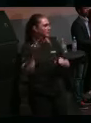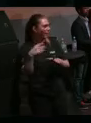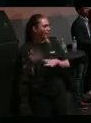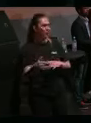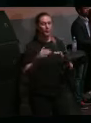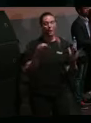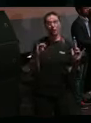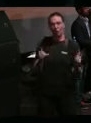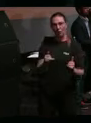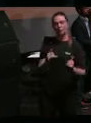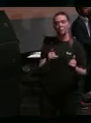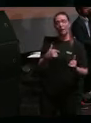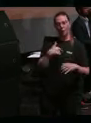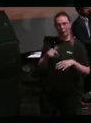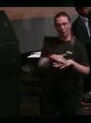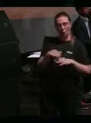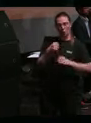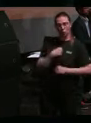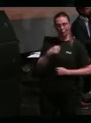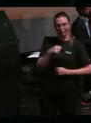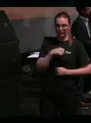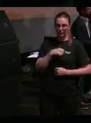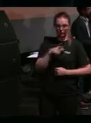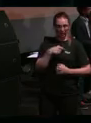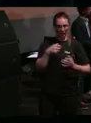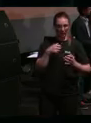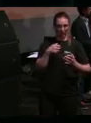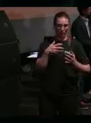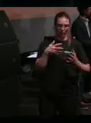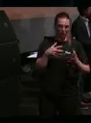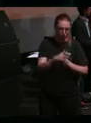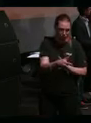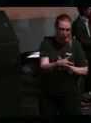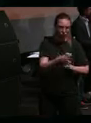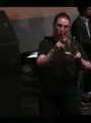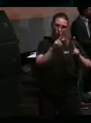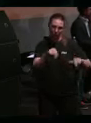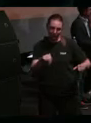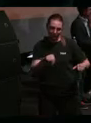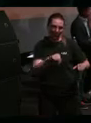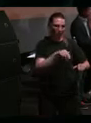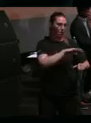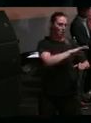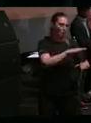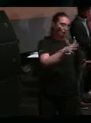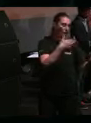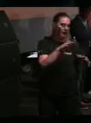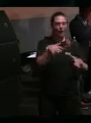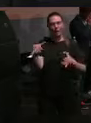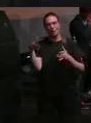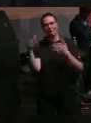jeg rimelig trygg på at skal vi få til dette, uavhengig om det havvind eller om det vind på land, så vi nødt til å